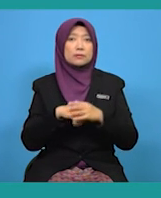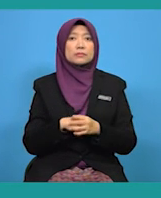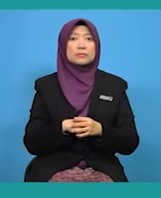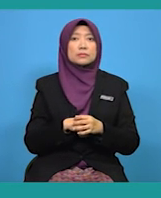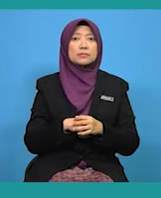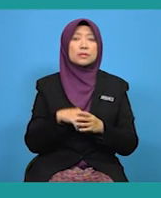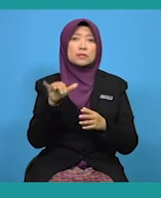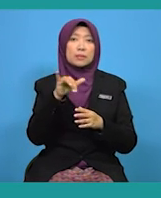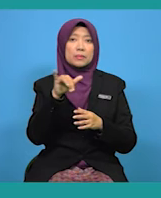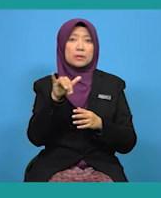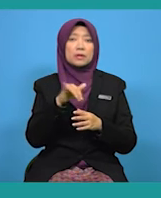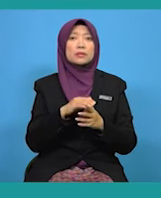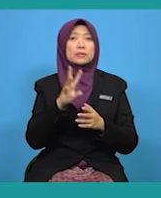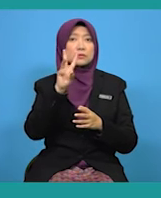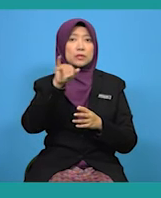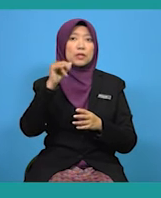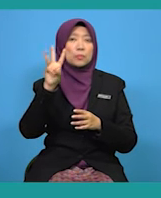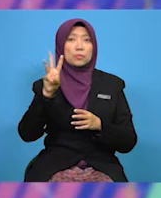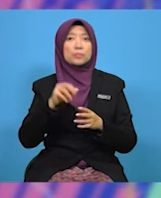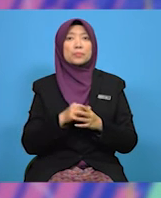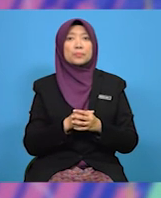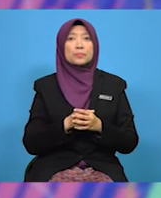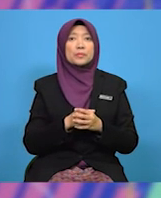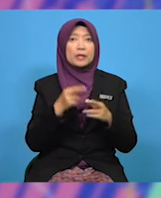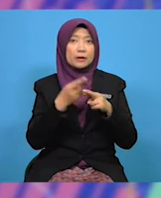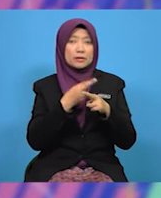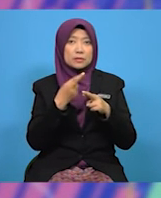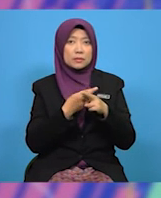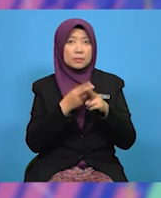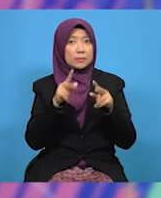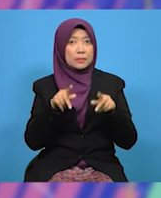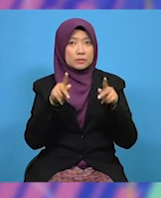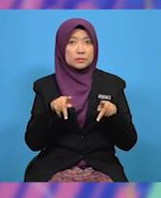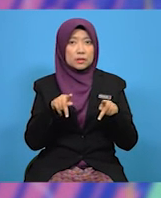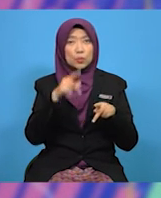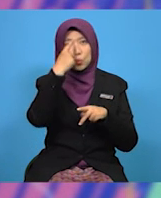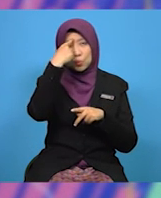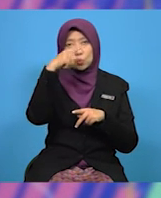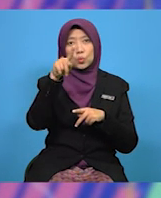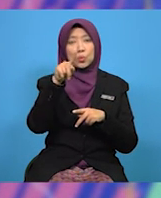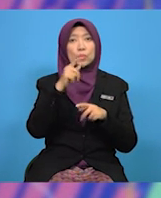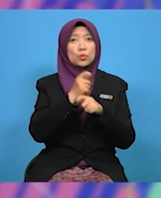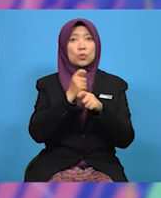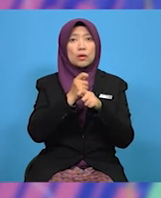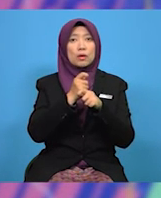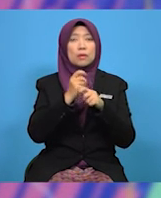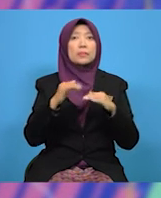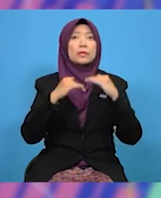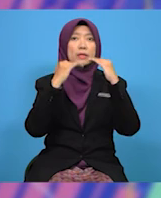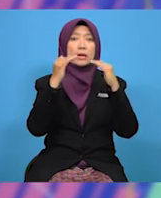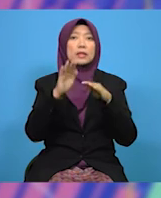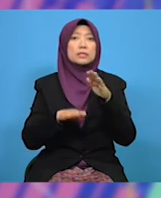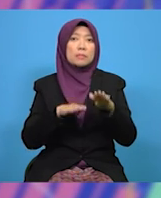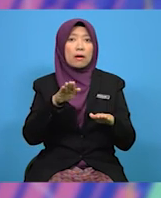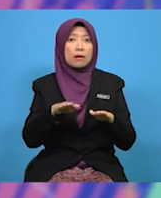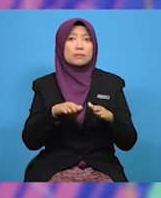suntikan = bocorannya kesimpulannya Plaza untuk menentukan tingkat keseimbangan